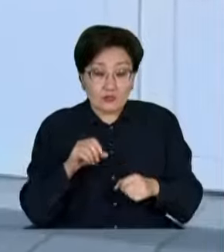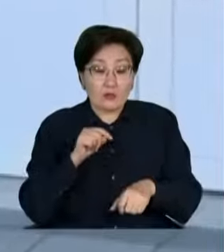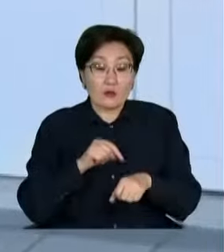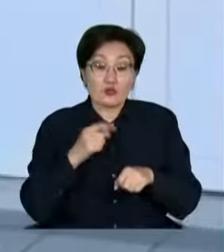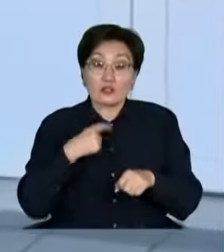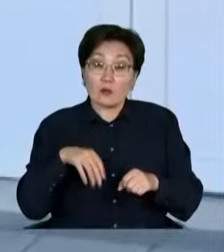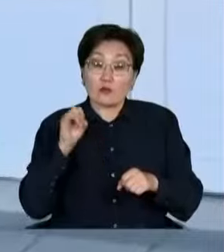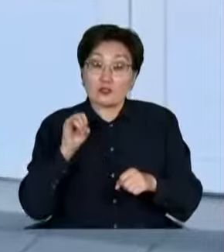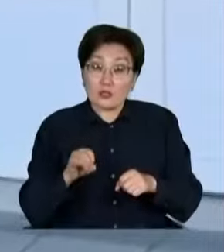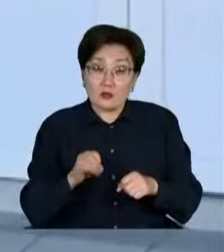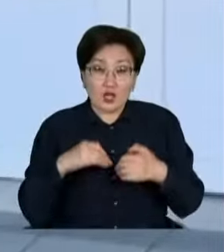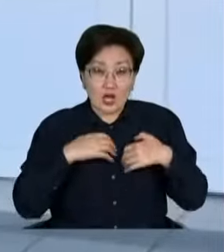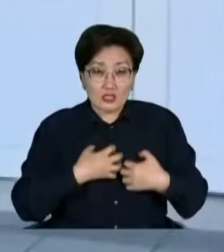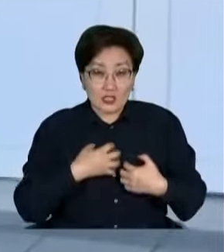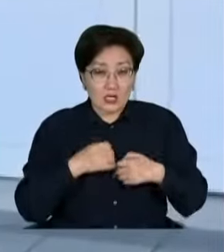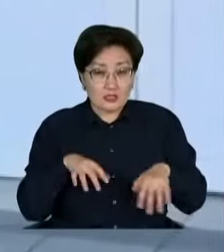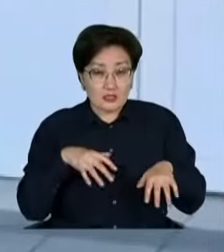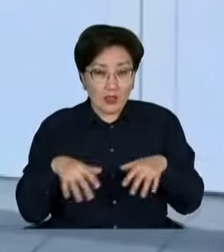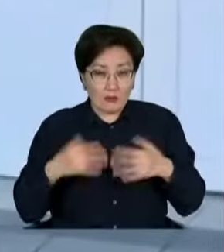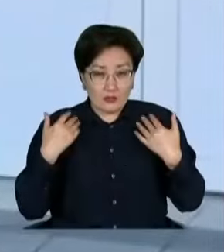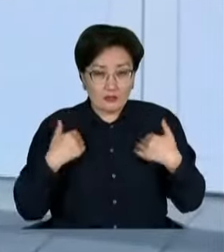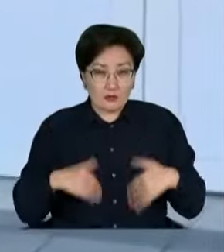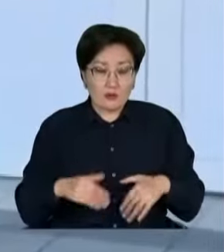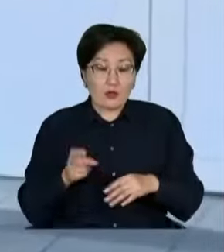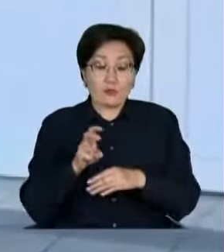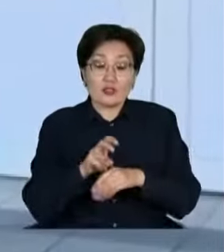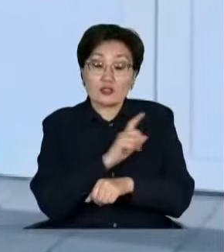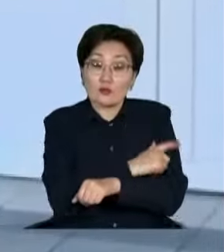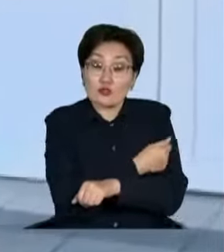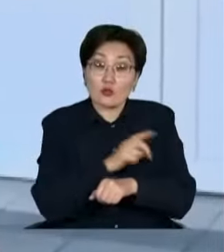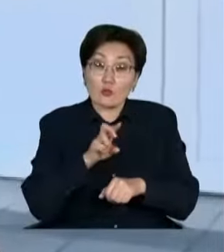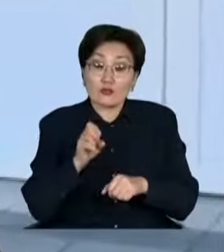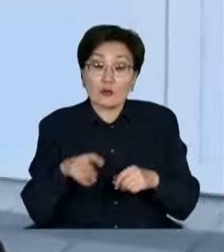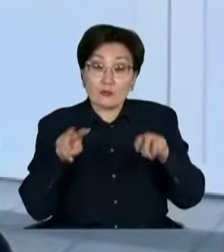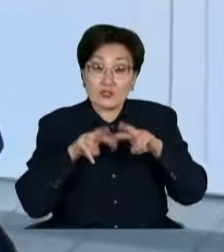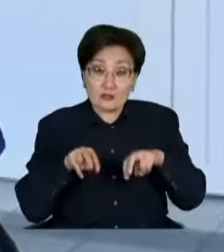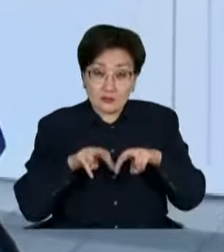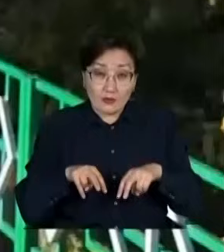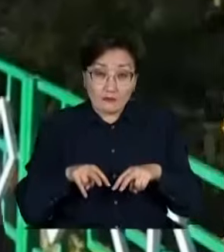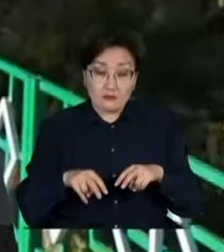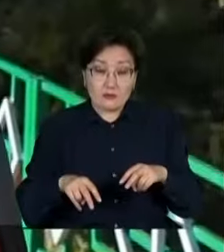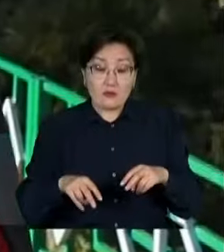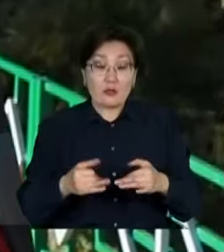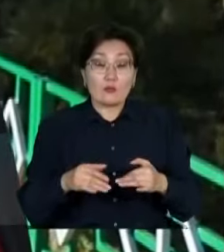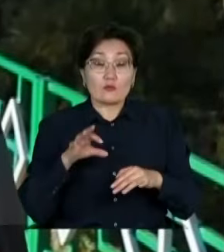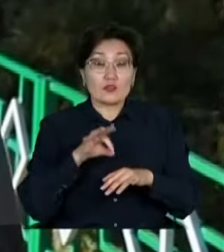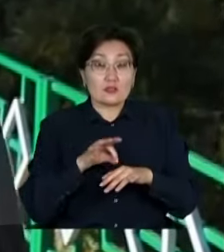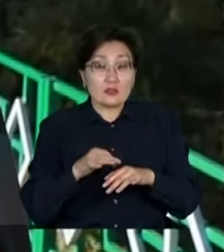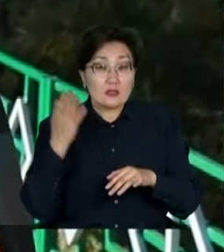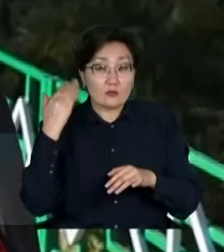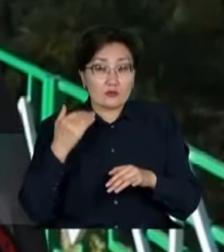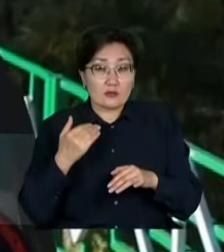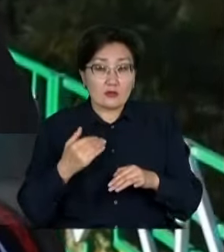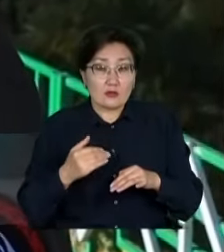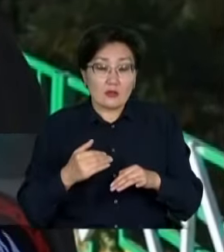плохо. Какой день уже кашель, слабость. Пришла в больницу, чтобы провериться на всякий случай. Приболел недавно,